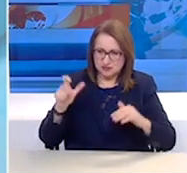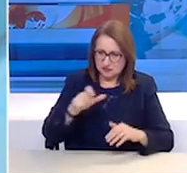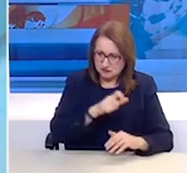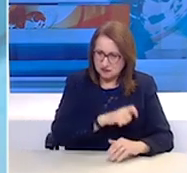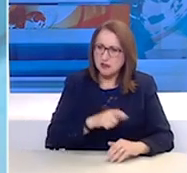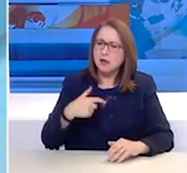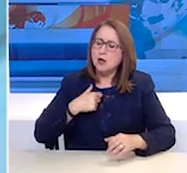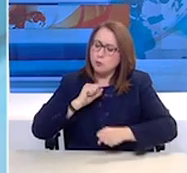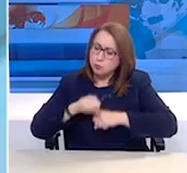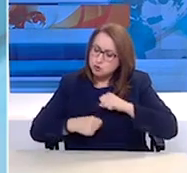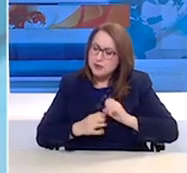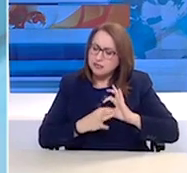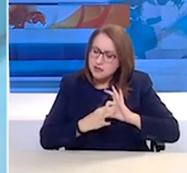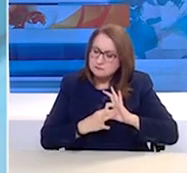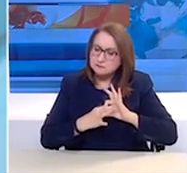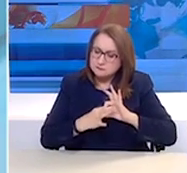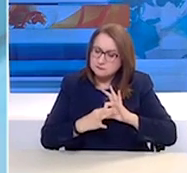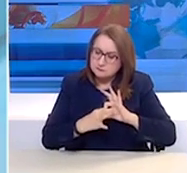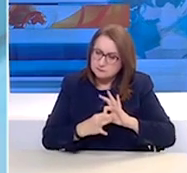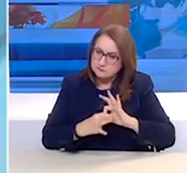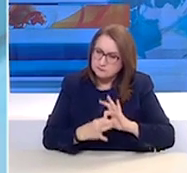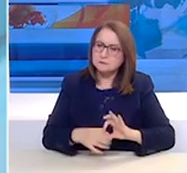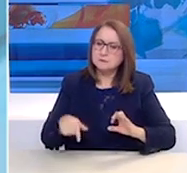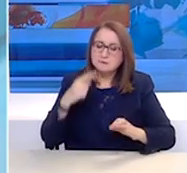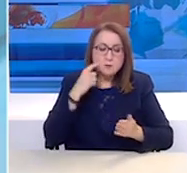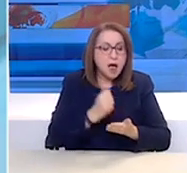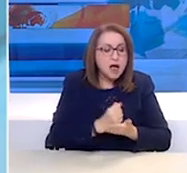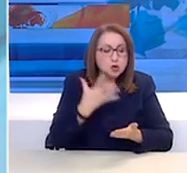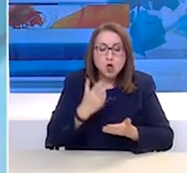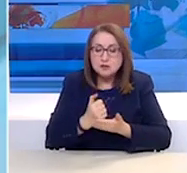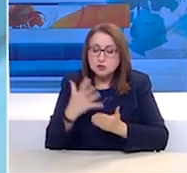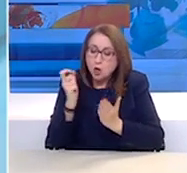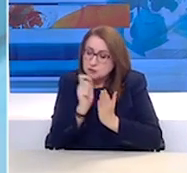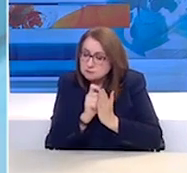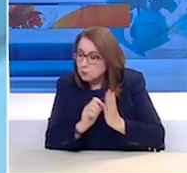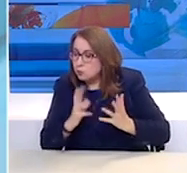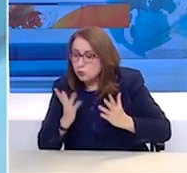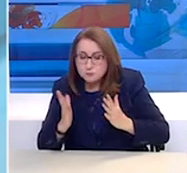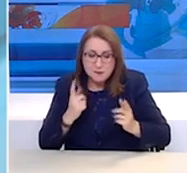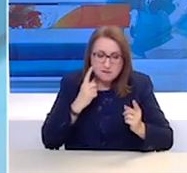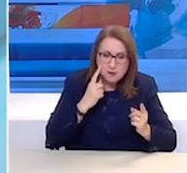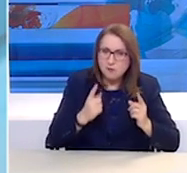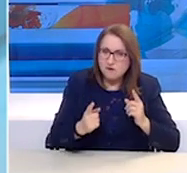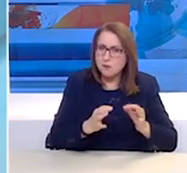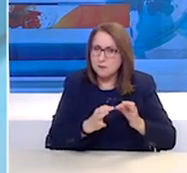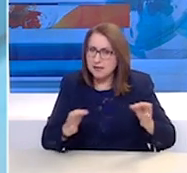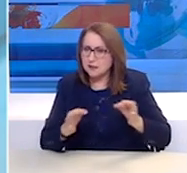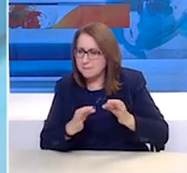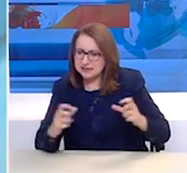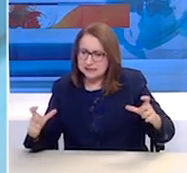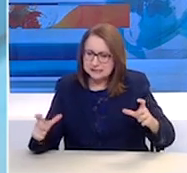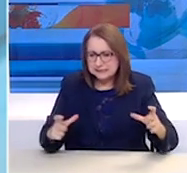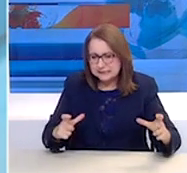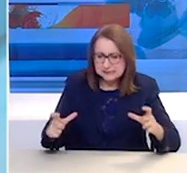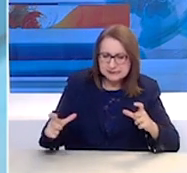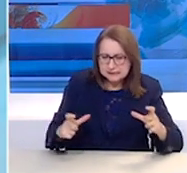μηχανισμός, αξιολογώντας τα νέα δεδομένα, λαμβάνει όλα τα πρόσφορα μέτρα για να περιορίσει την εξάπλωση του ιού. Προκειμένου όμως να επιτευχθεί ο στόχος, είναι